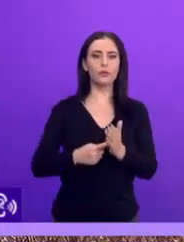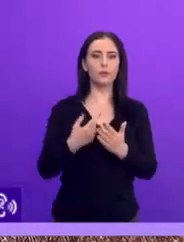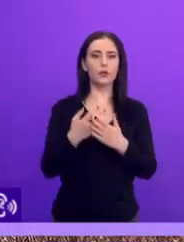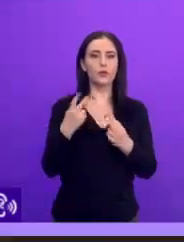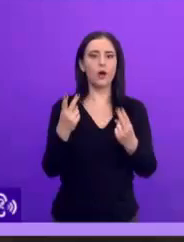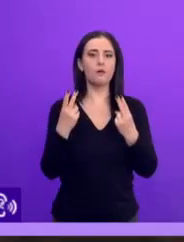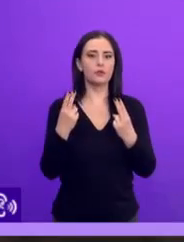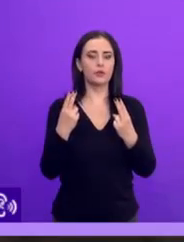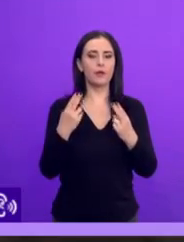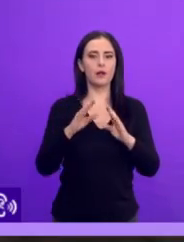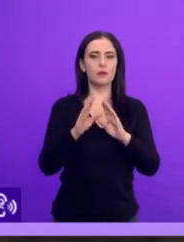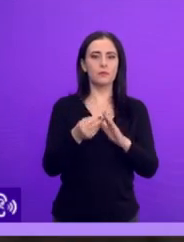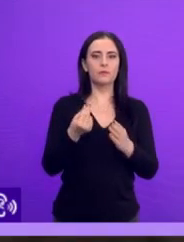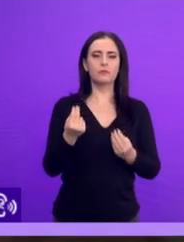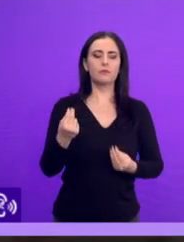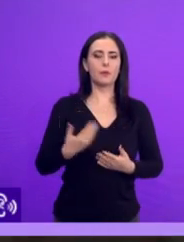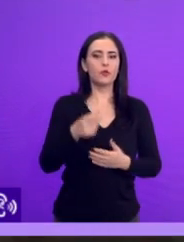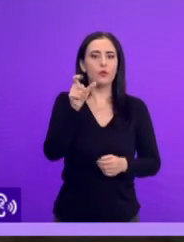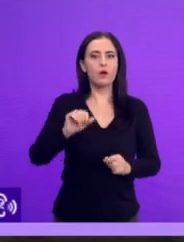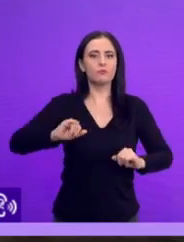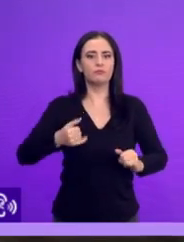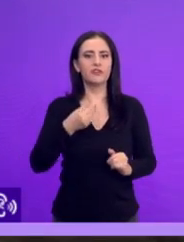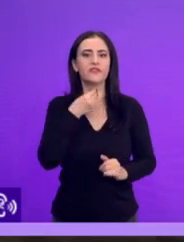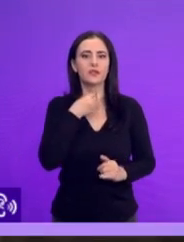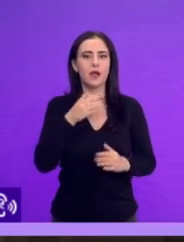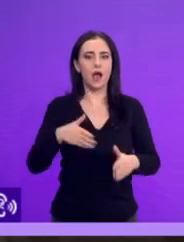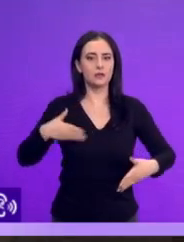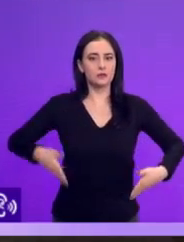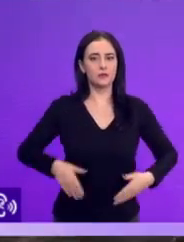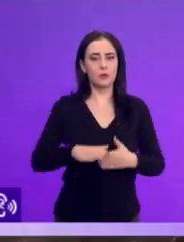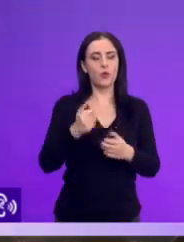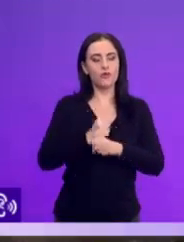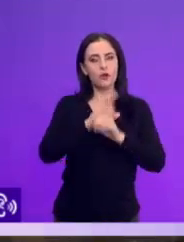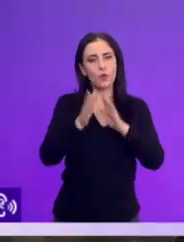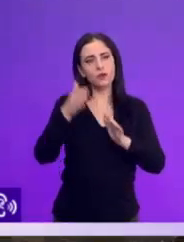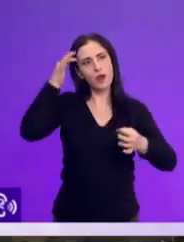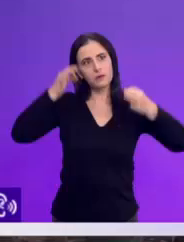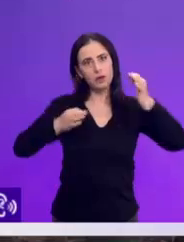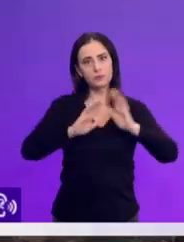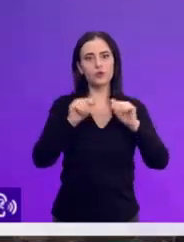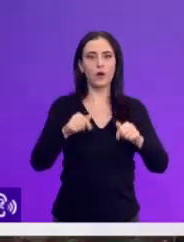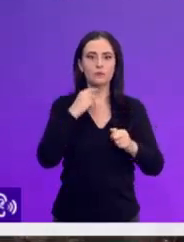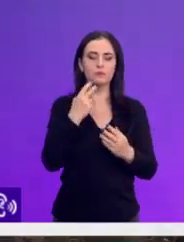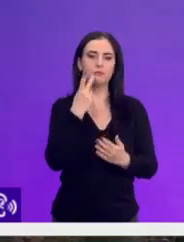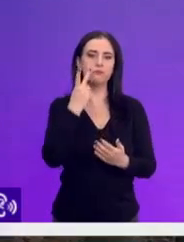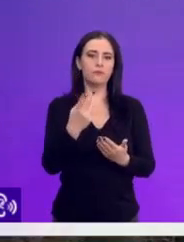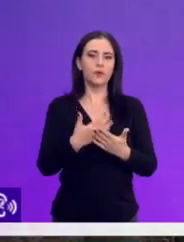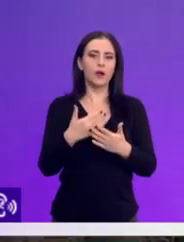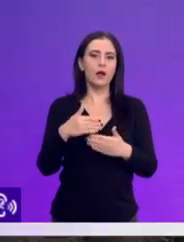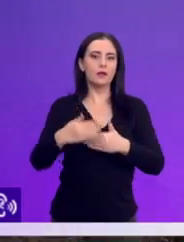lichidarea incendiului, la găsirea victimelor. Astăzi vom face această analiză și în funcție de aceste concluzii